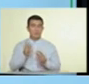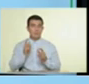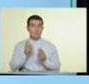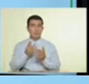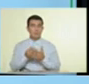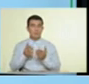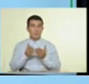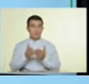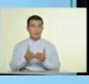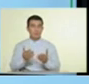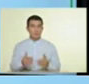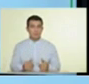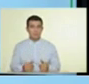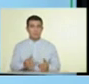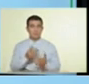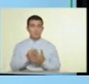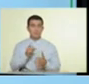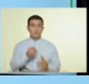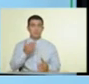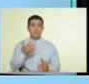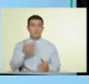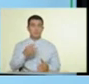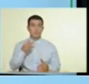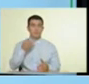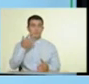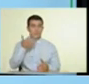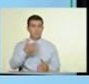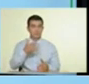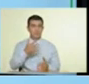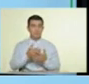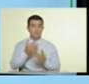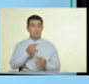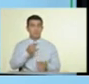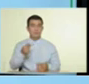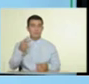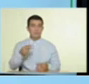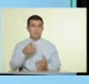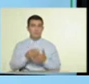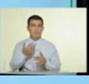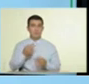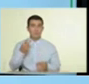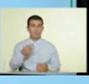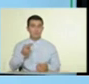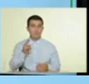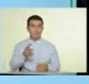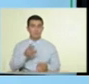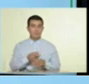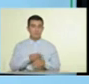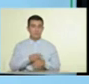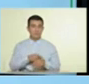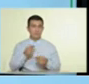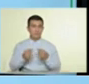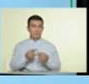tezligini topamiz. Buning uchun 50 dan 20 ni ayiramiz. Chunki 20 km taqsim soat kam